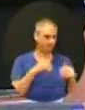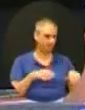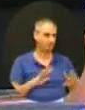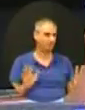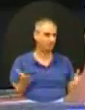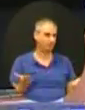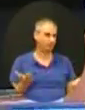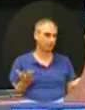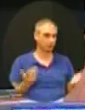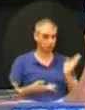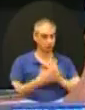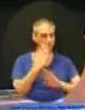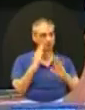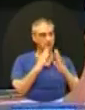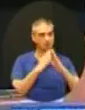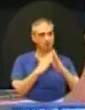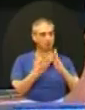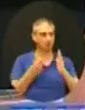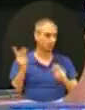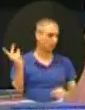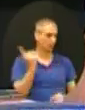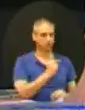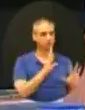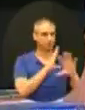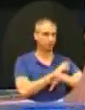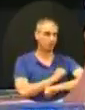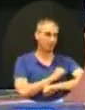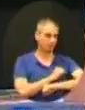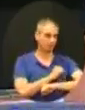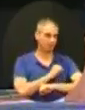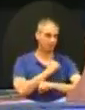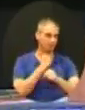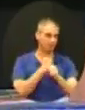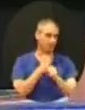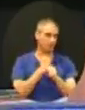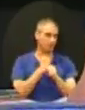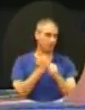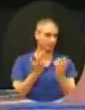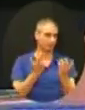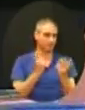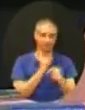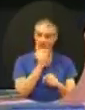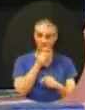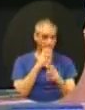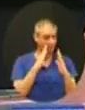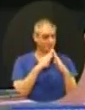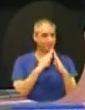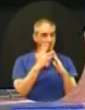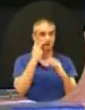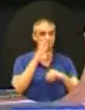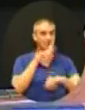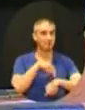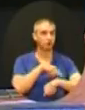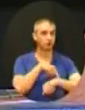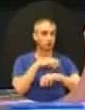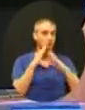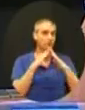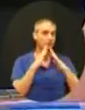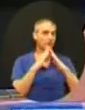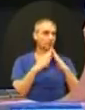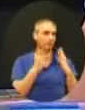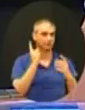מוגבלות, שיוצא כן. בבוקר מהבית, הוא חזר בערב מעבודה, אבל בן אדם שנמצא 24 שעות